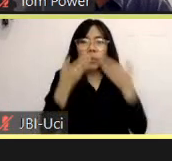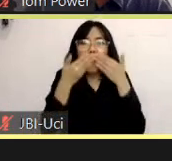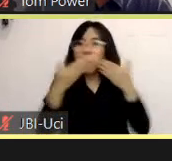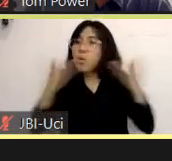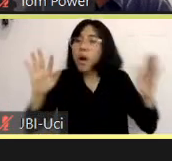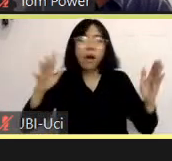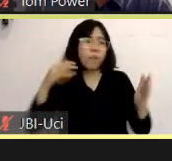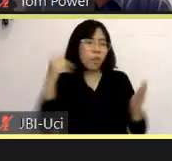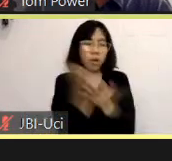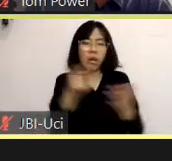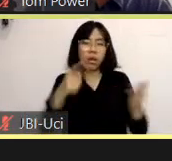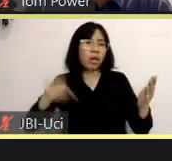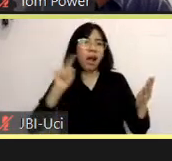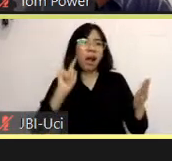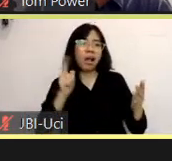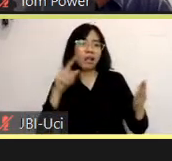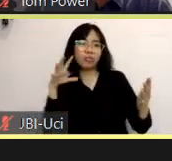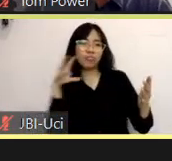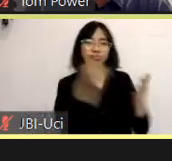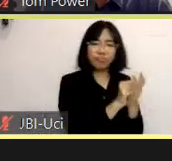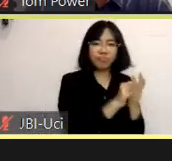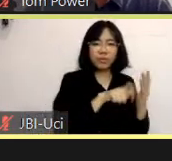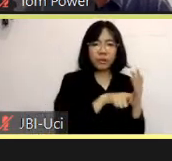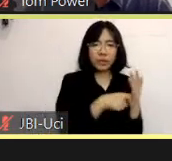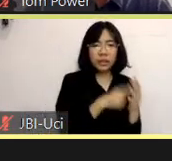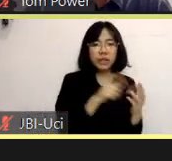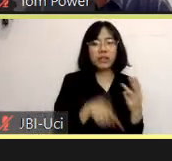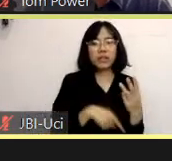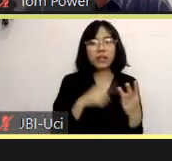adalah praktek permainan atau